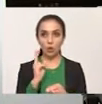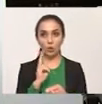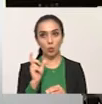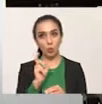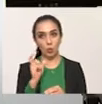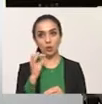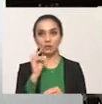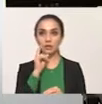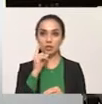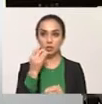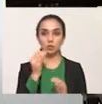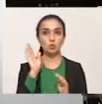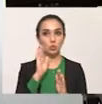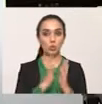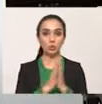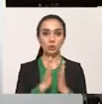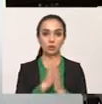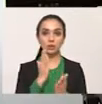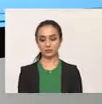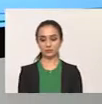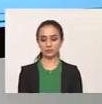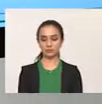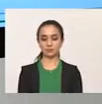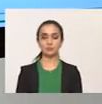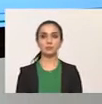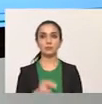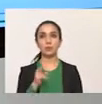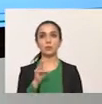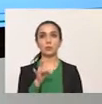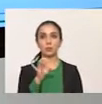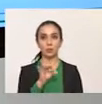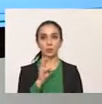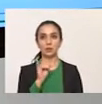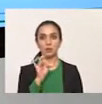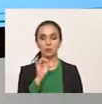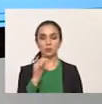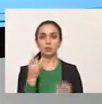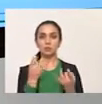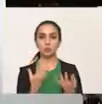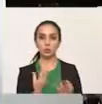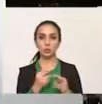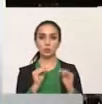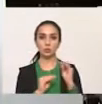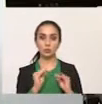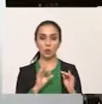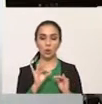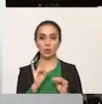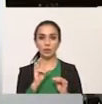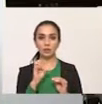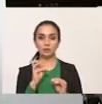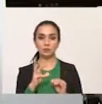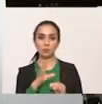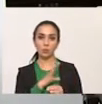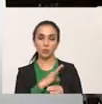yashil suvutlarni keltirgan edik. Prokaryotlar juda sodda tuzilgan organizmlar